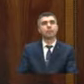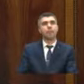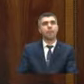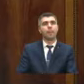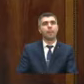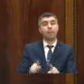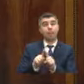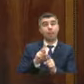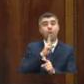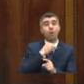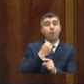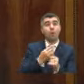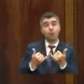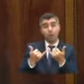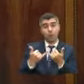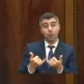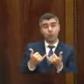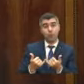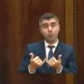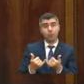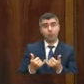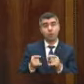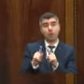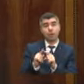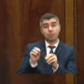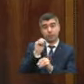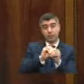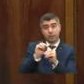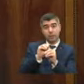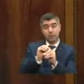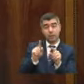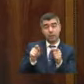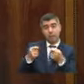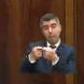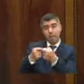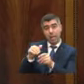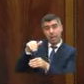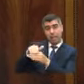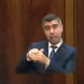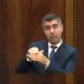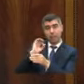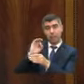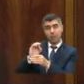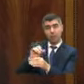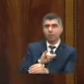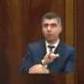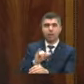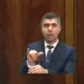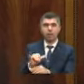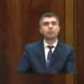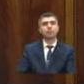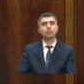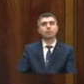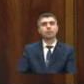هذه الحكومة اليوم في صياغتها المعدلة تشبه صناديق الاقتراع؟ كلا.